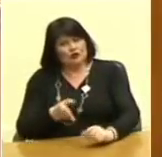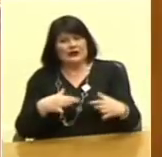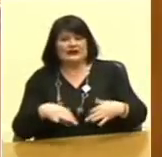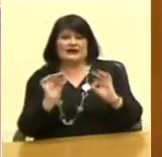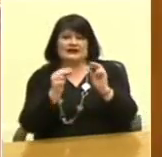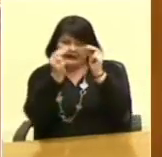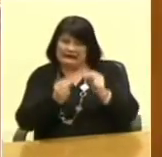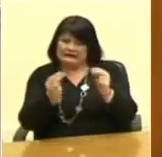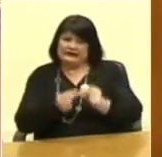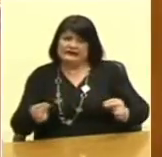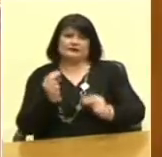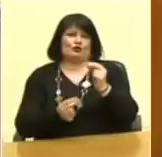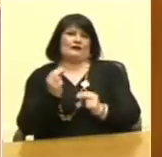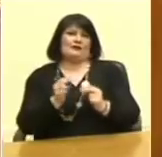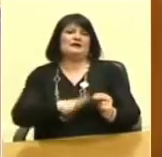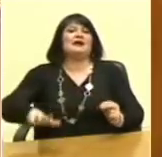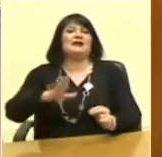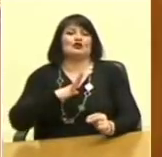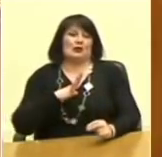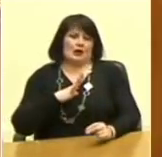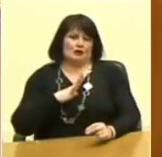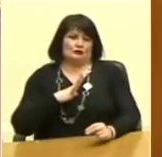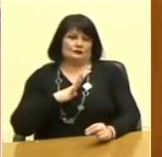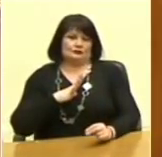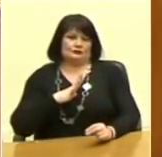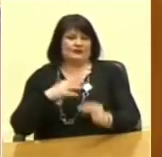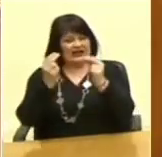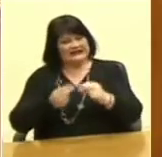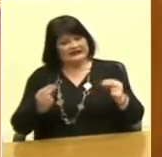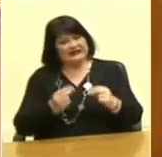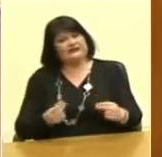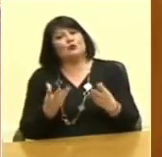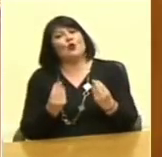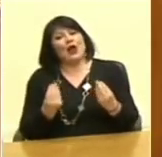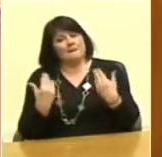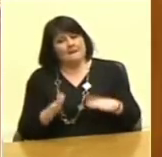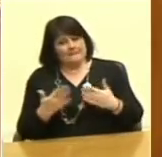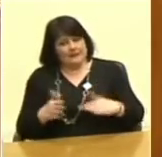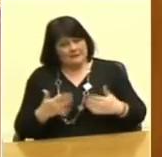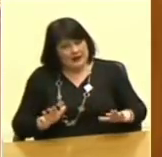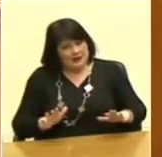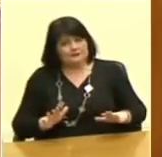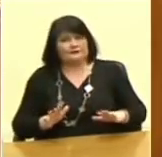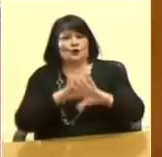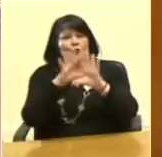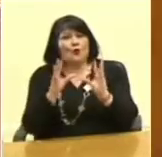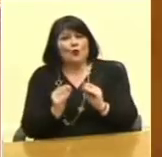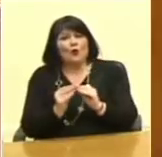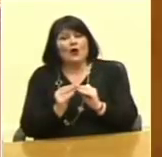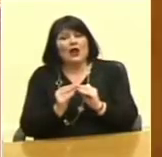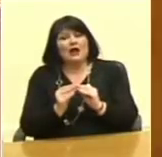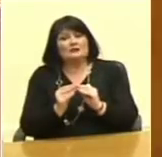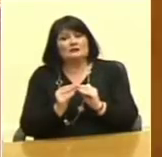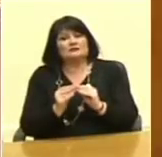επιλύει προβλήματα του λαού. Ήδη επιλύσαμε αρκετά. Ήδη όλες οι δηλώσεις, όλες